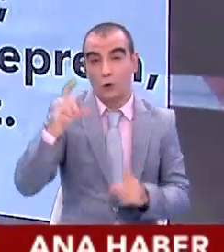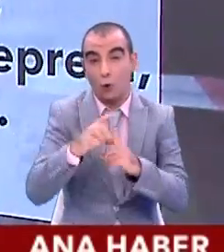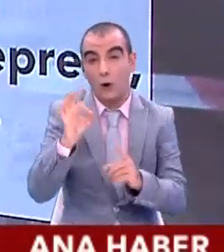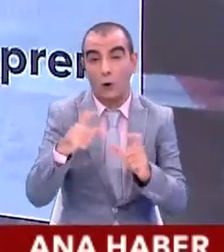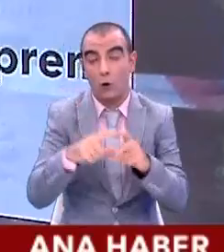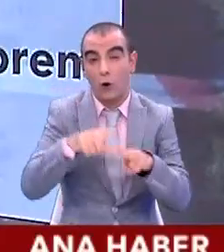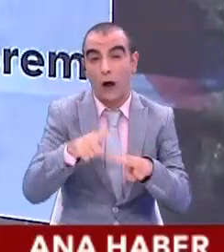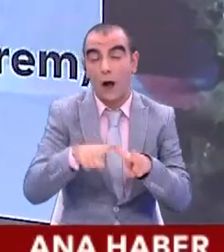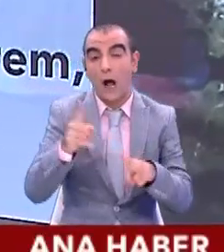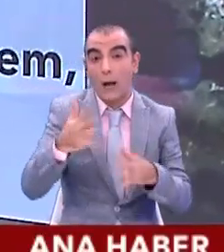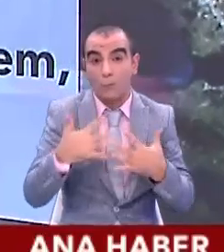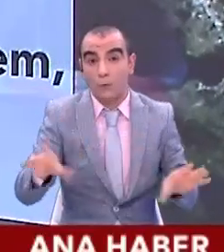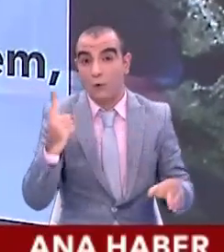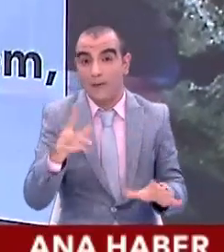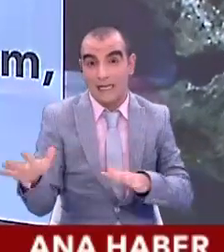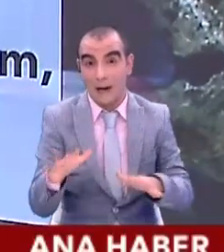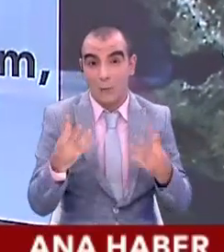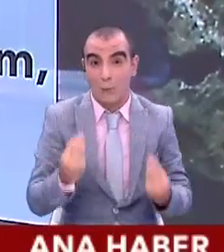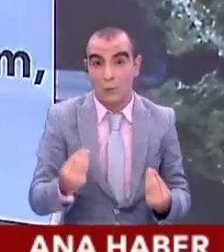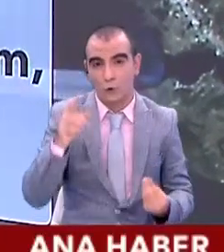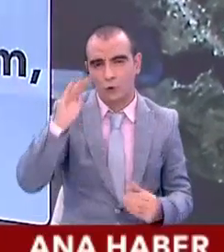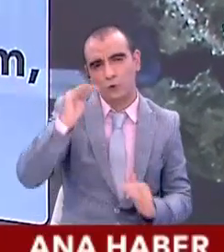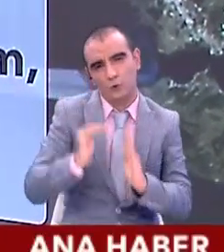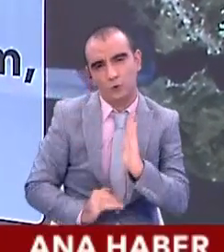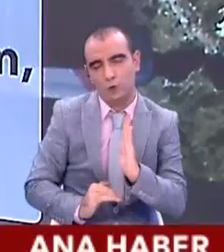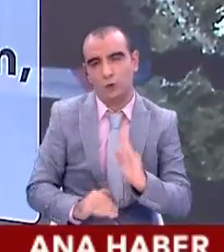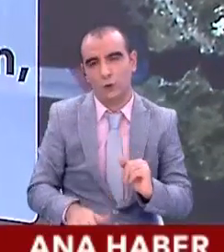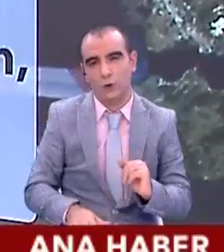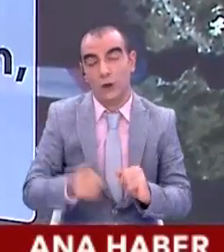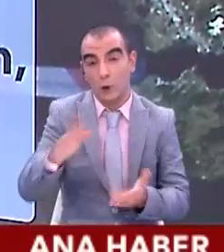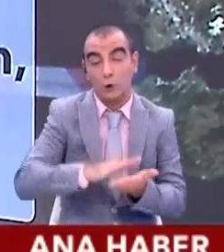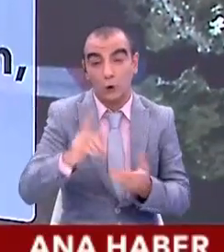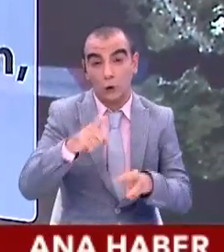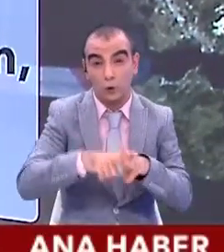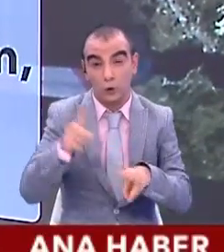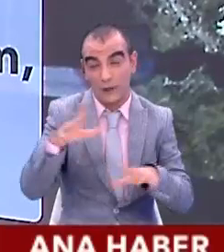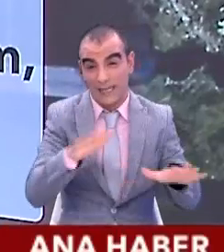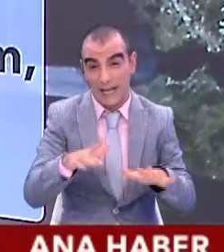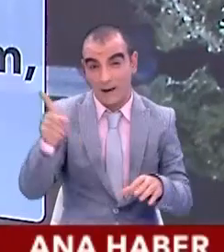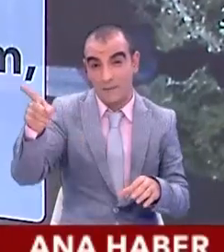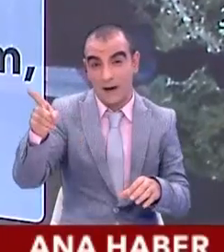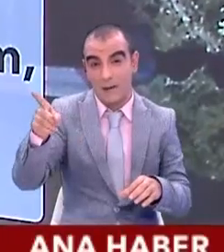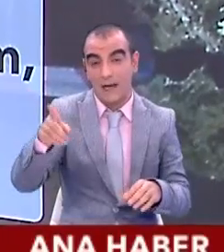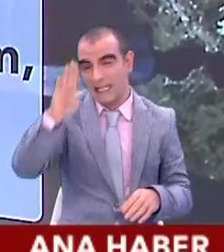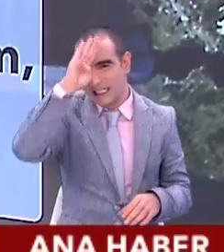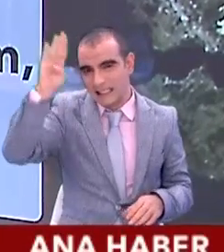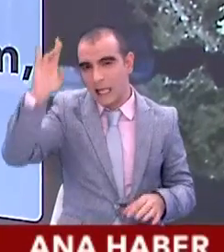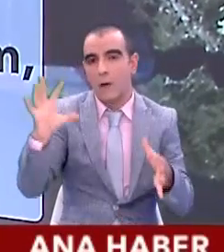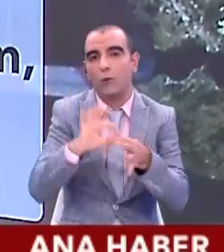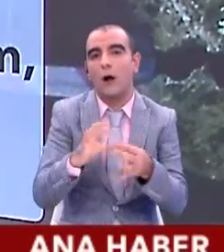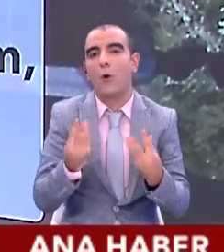daha büyük bir deprem olma olasılığı düşük Düzce'de yaşanan deprem İstanbul'u etkilemez